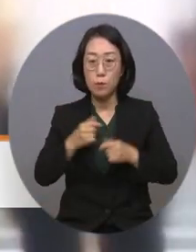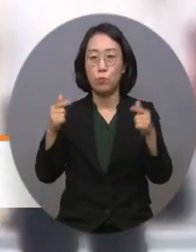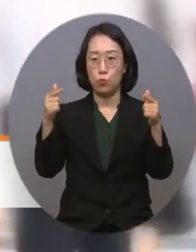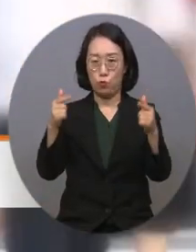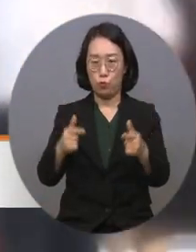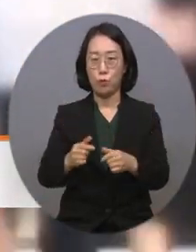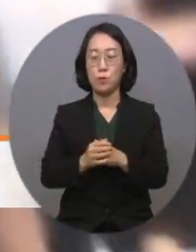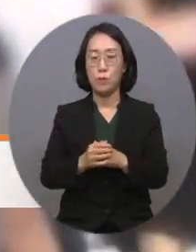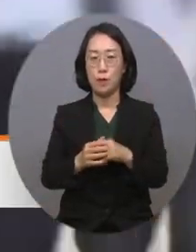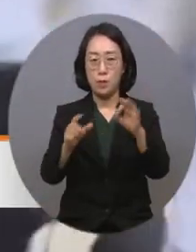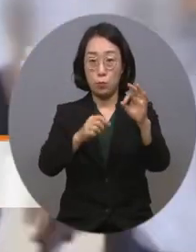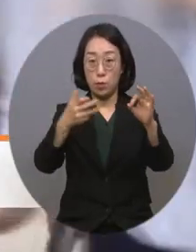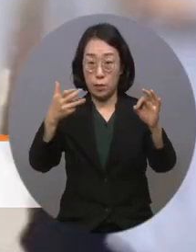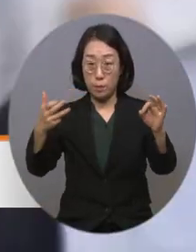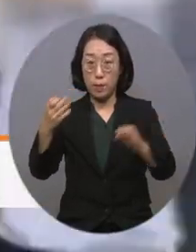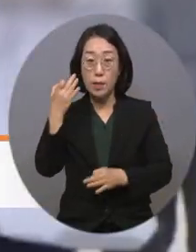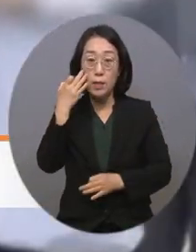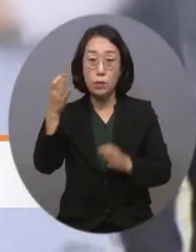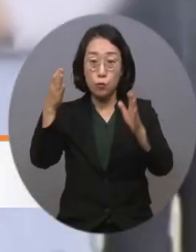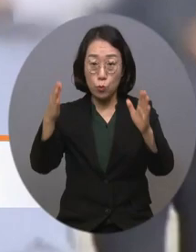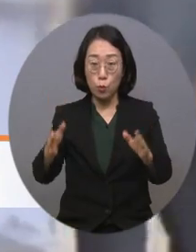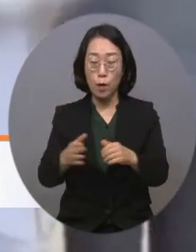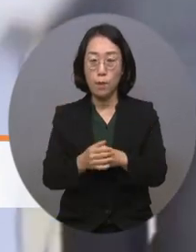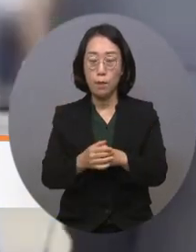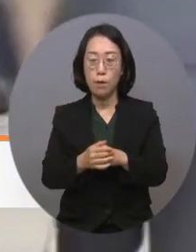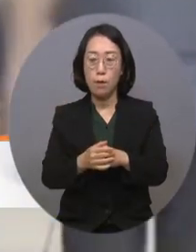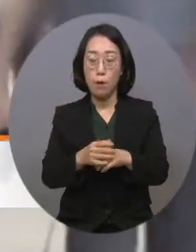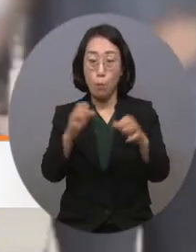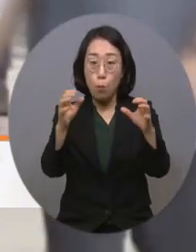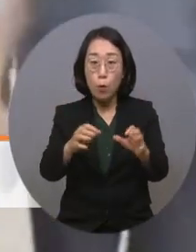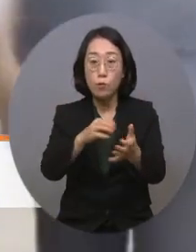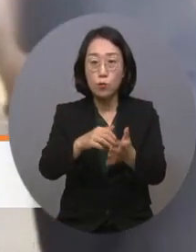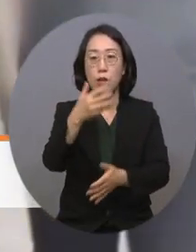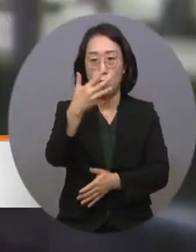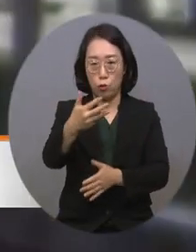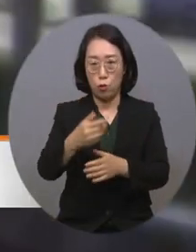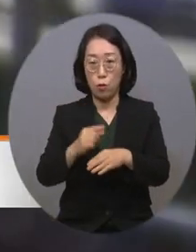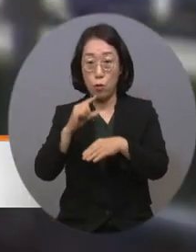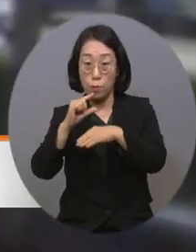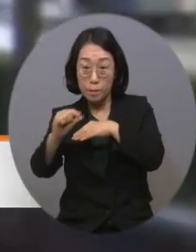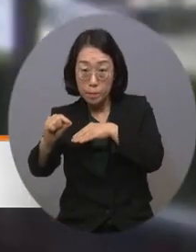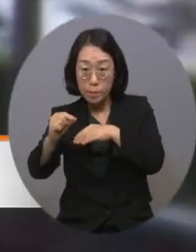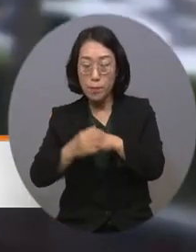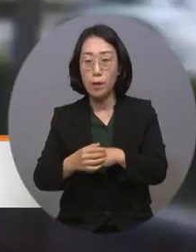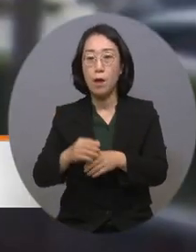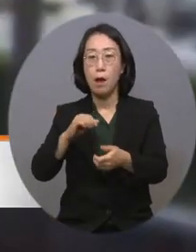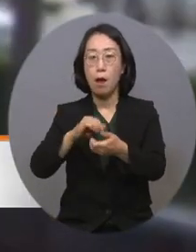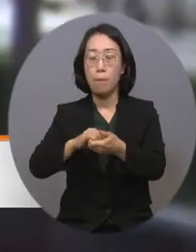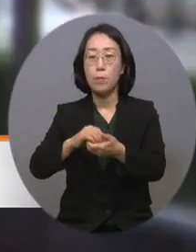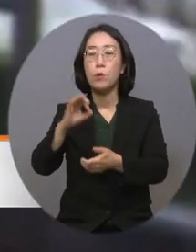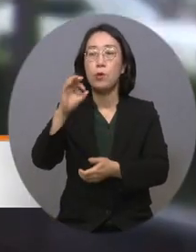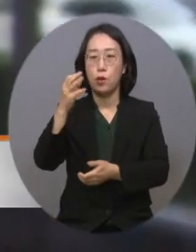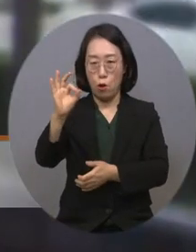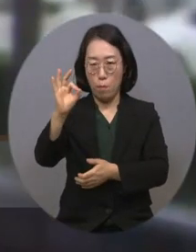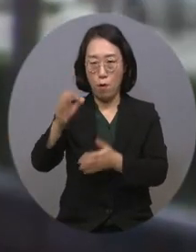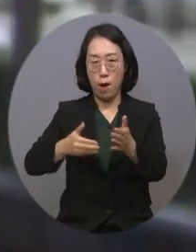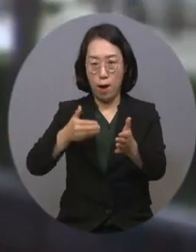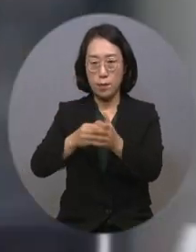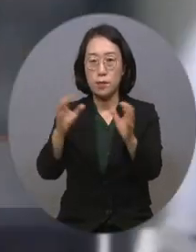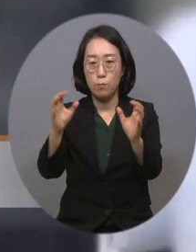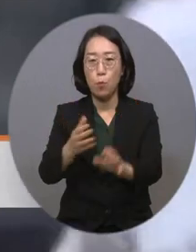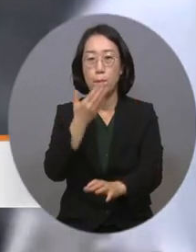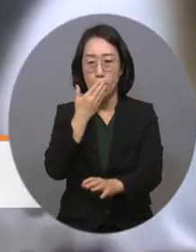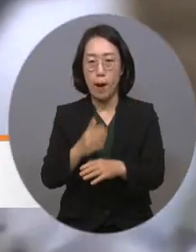18일부터 2주간 수도권에서 는 최대 8명 비수도권 에서는 최대 10명까지 모일 수 있습니다